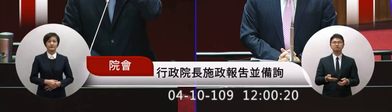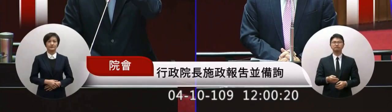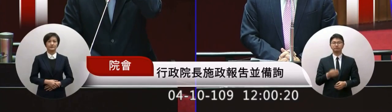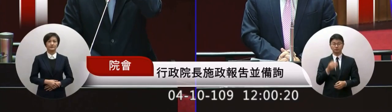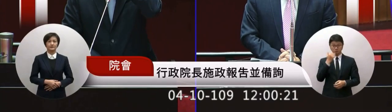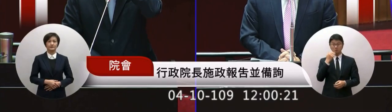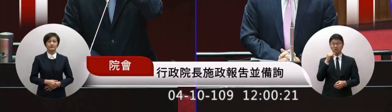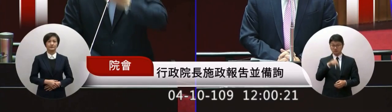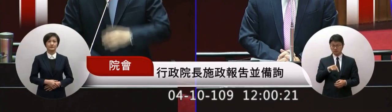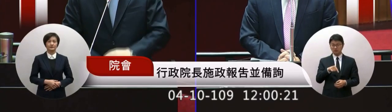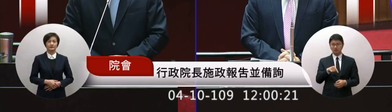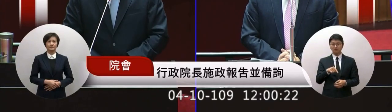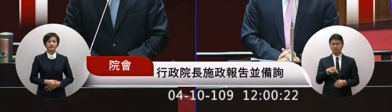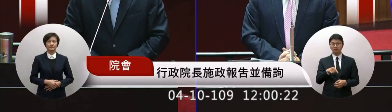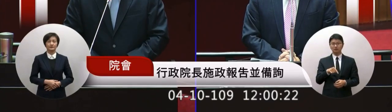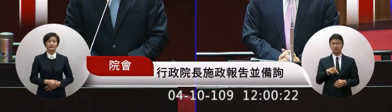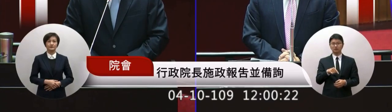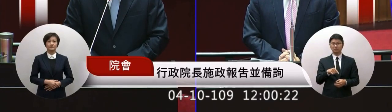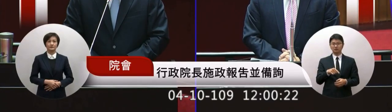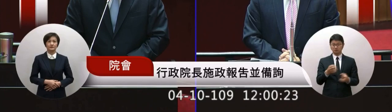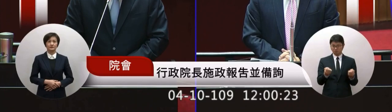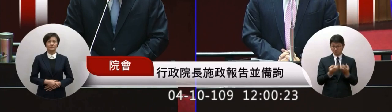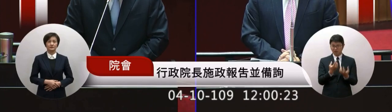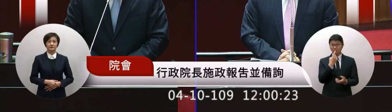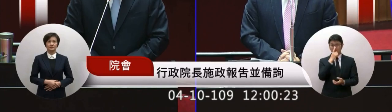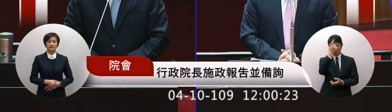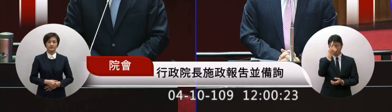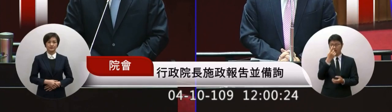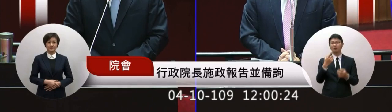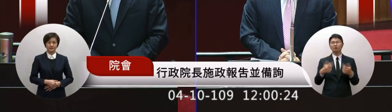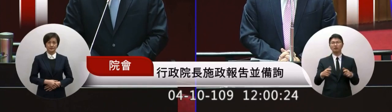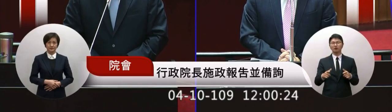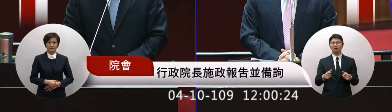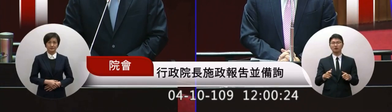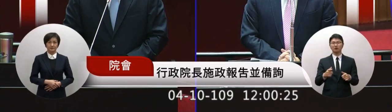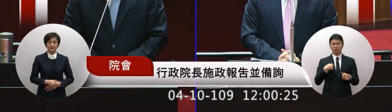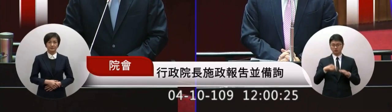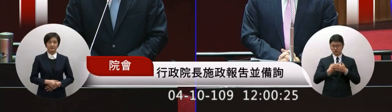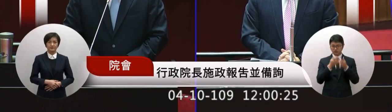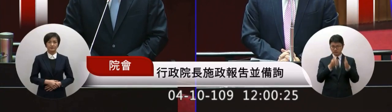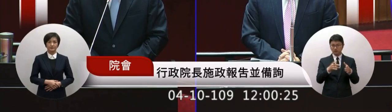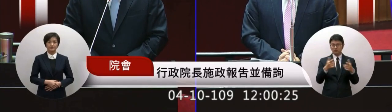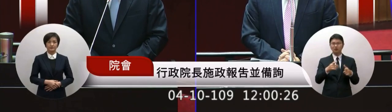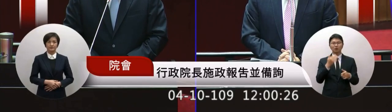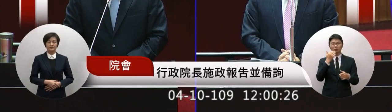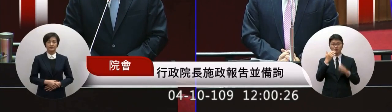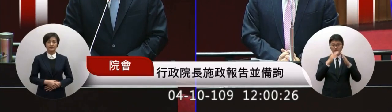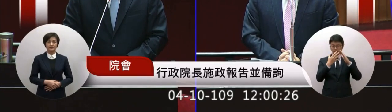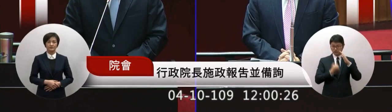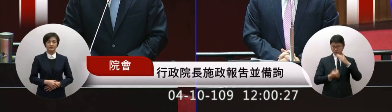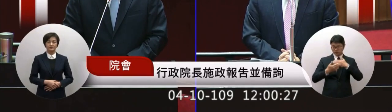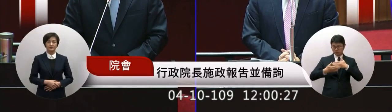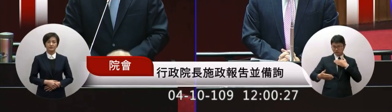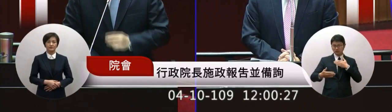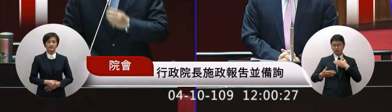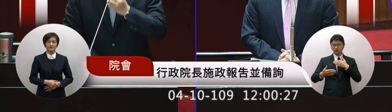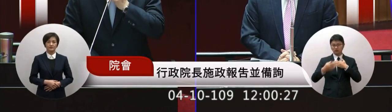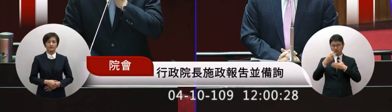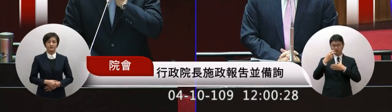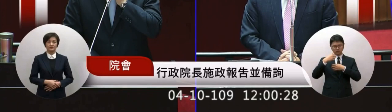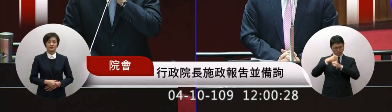似这样子的案件，我们不是只单指一样了哈，就是有一些居家检疫的，也有一些四处乱跑